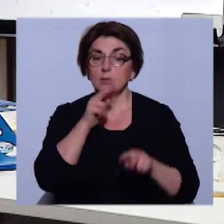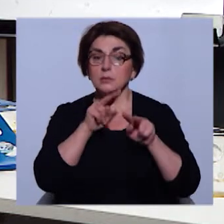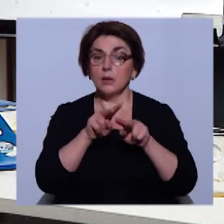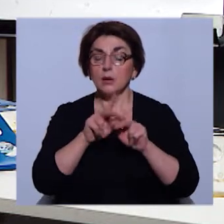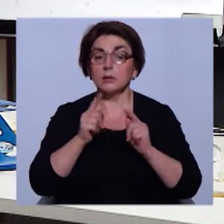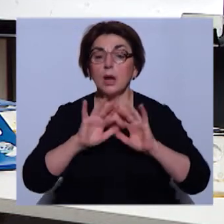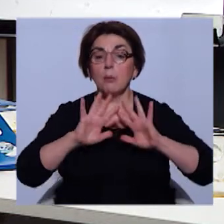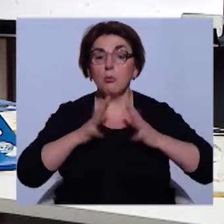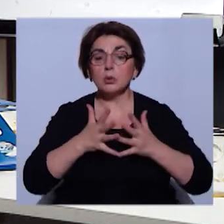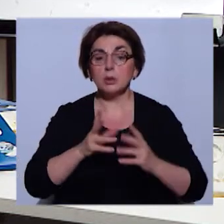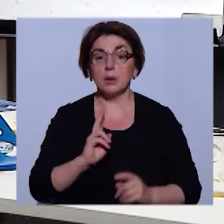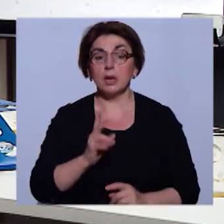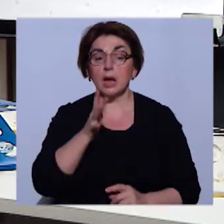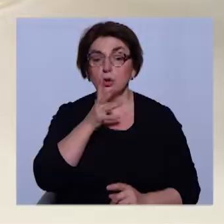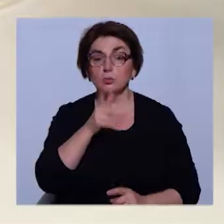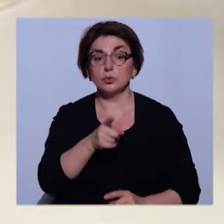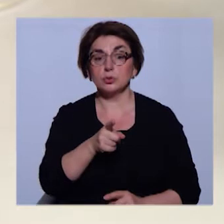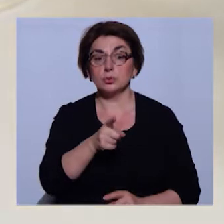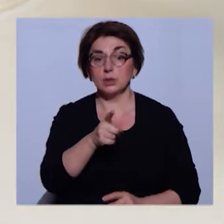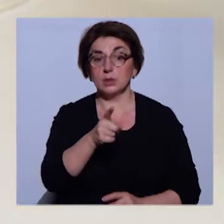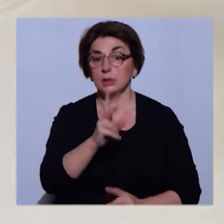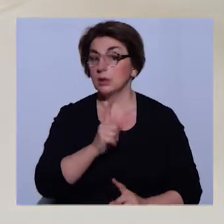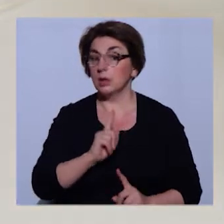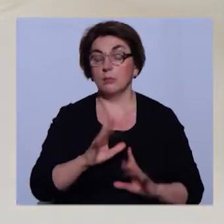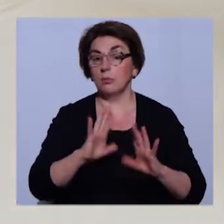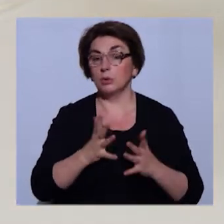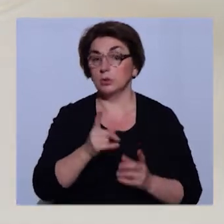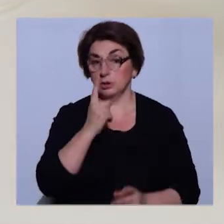დავაკვირდეთ რას იზავს მეტალი კალიუმი.